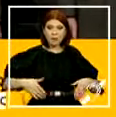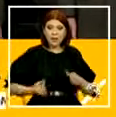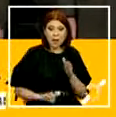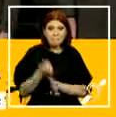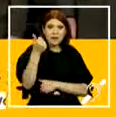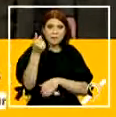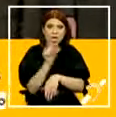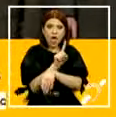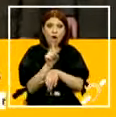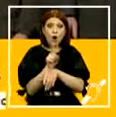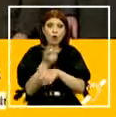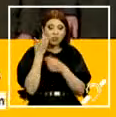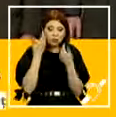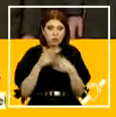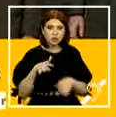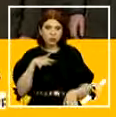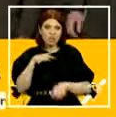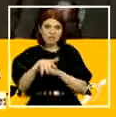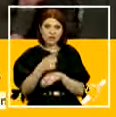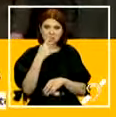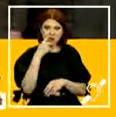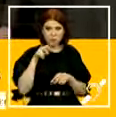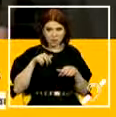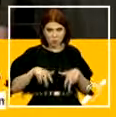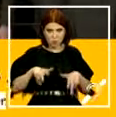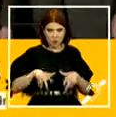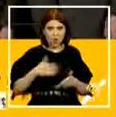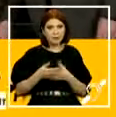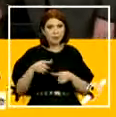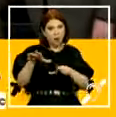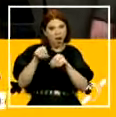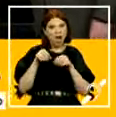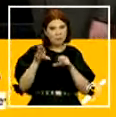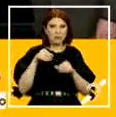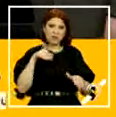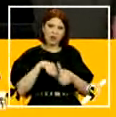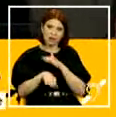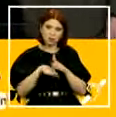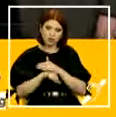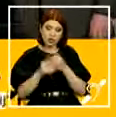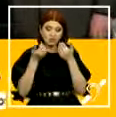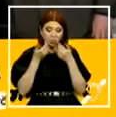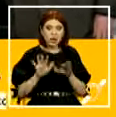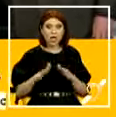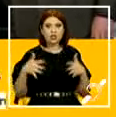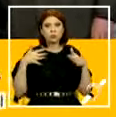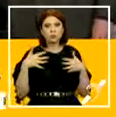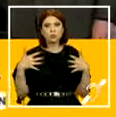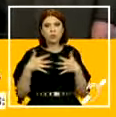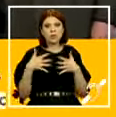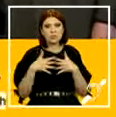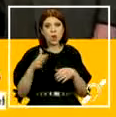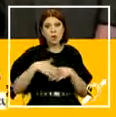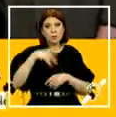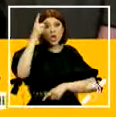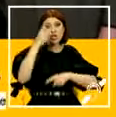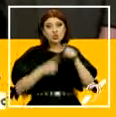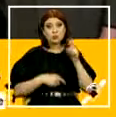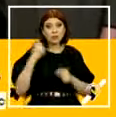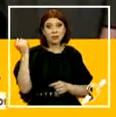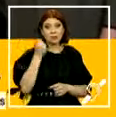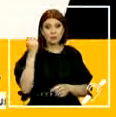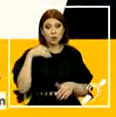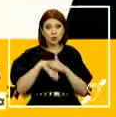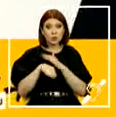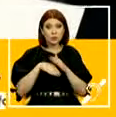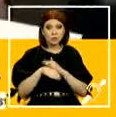primele ore ale invaziei ruse în Ucraina pentru a primi refugiați. De la începutul invaziei, aproape jumătate de milion de